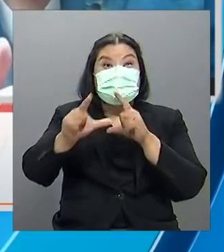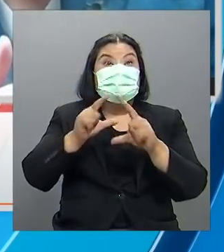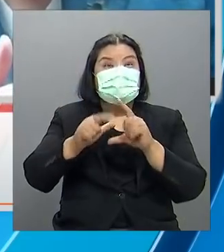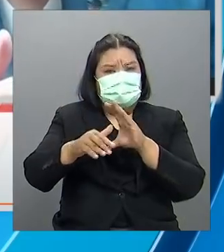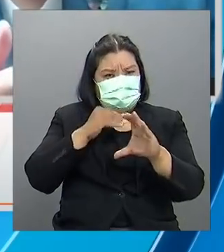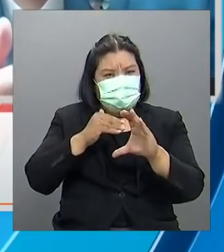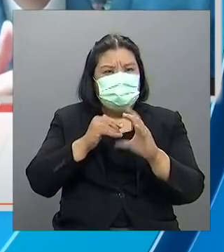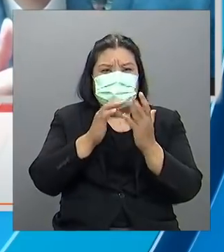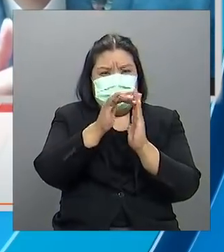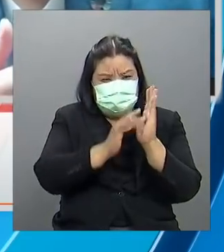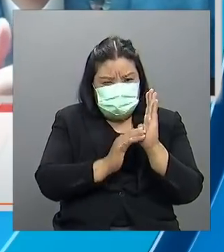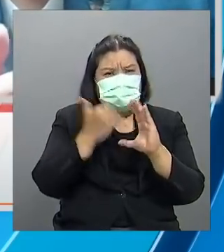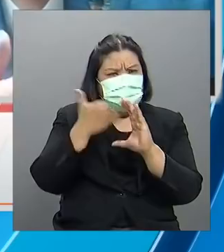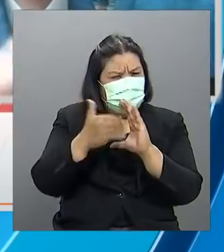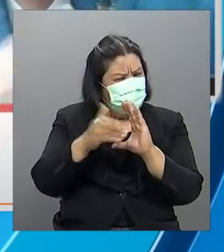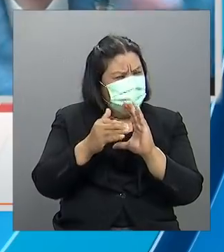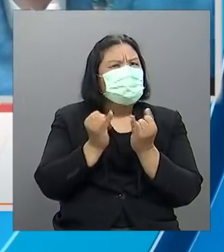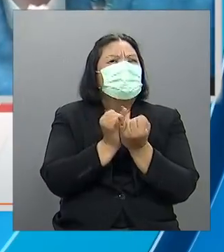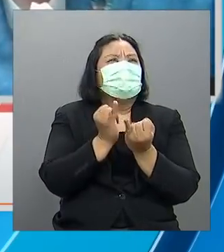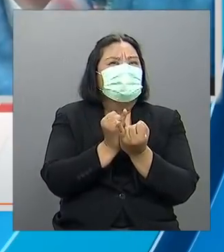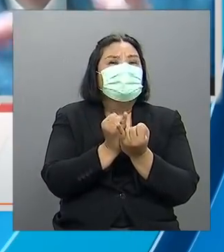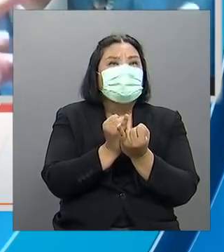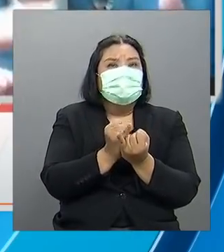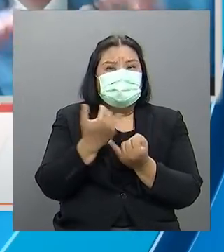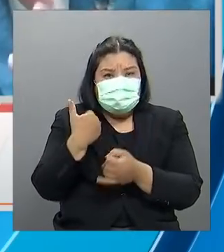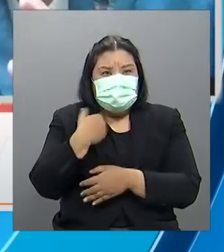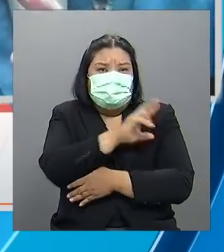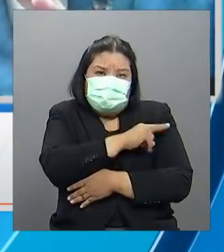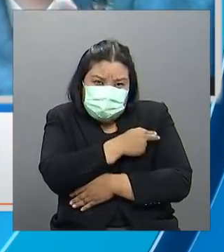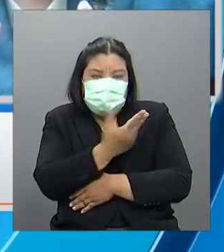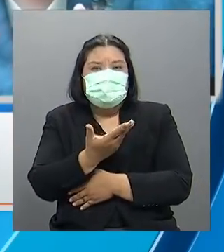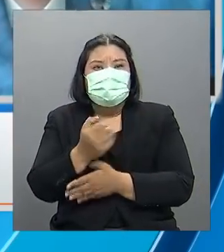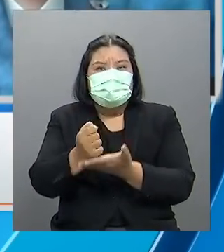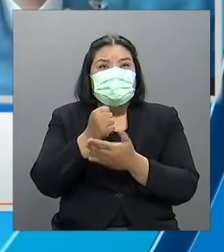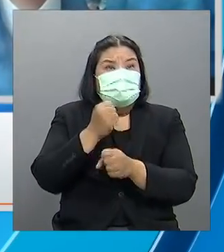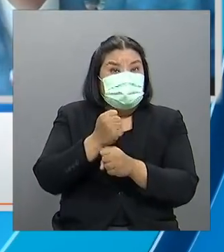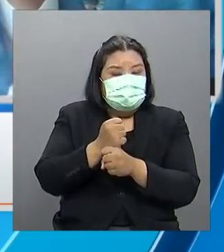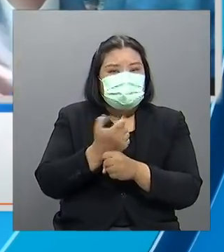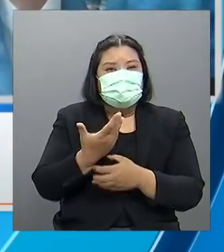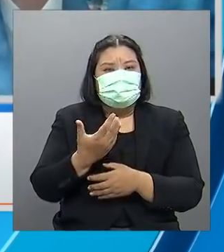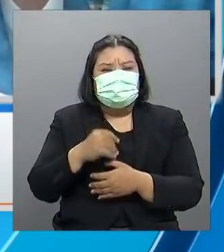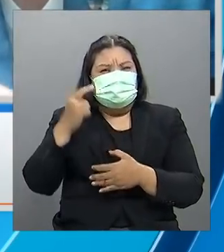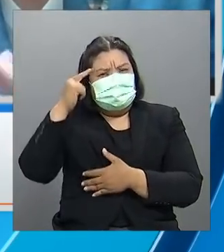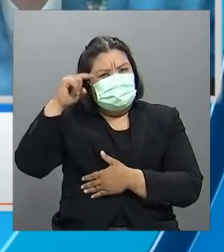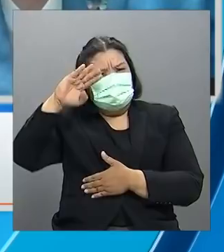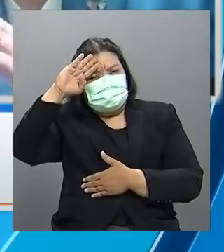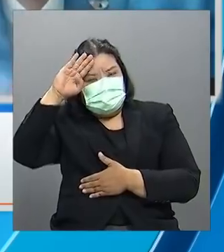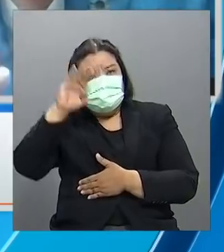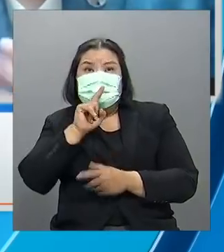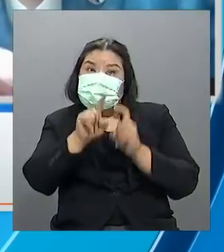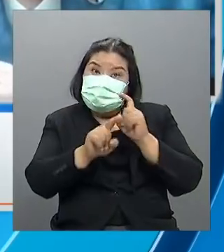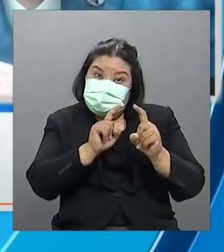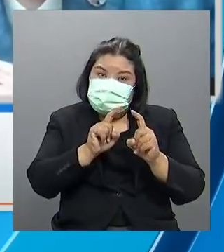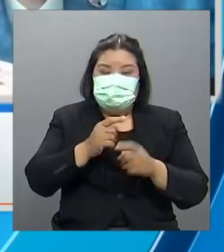นี้นะครับแล้วก็ทั้งฝั่งของบุคลากรทางการแพทย์ที่จะทำหน้าที่ในการมอนิเตอร์อาการก็ดีหรือว่าผู้ป่วยคนไข้ที่ติด